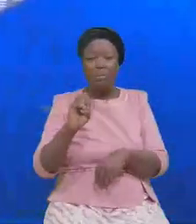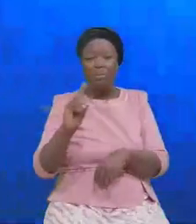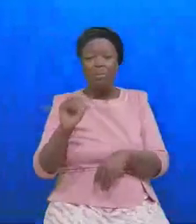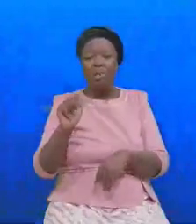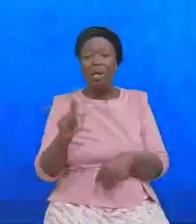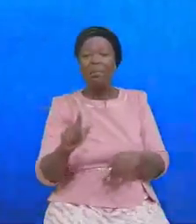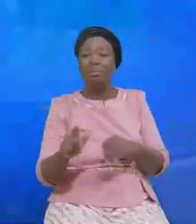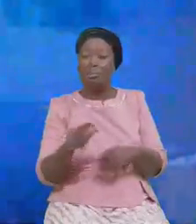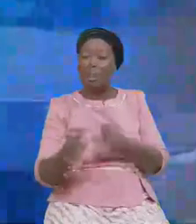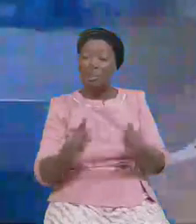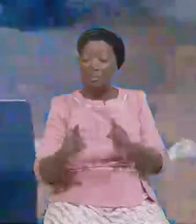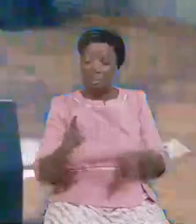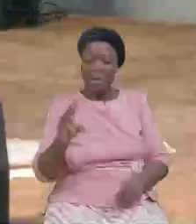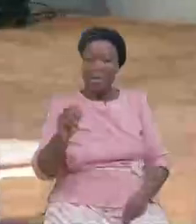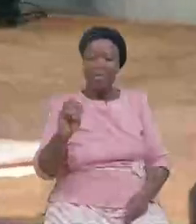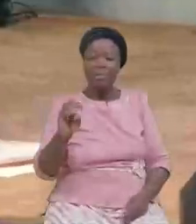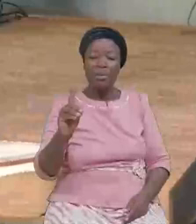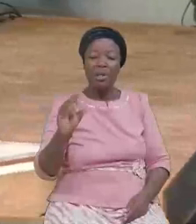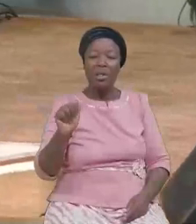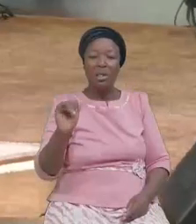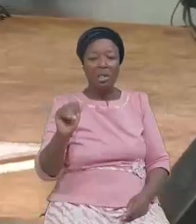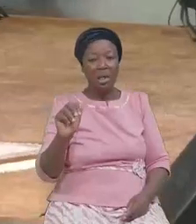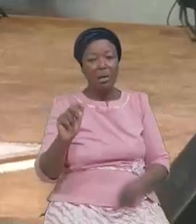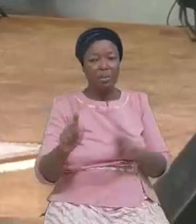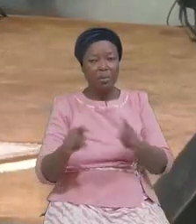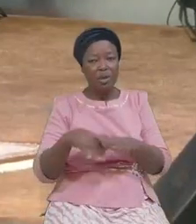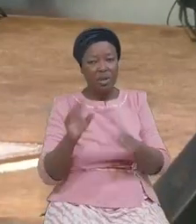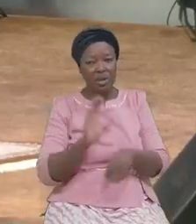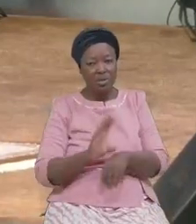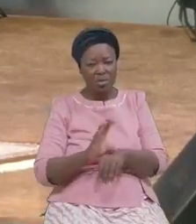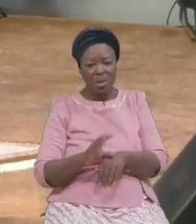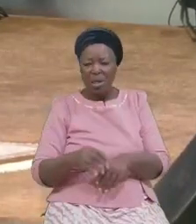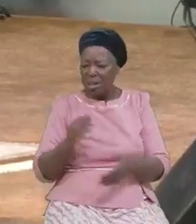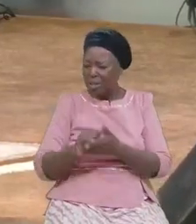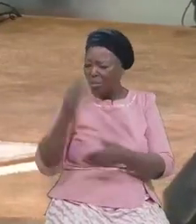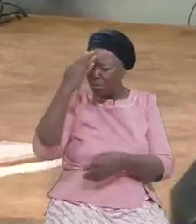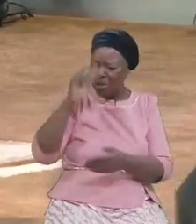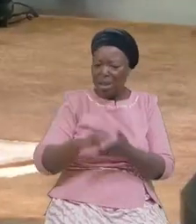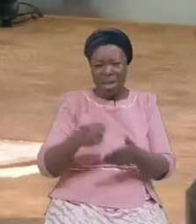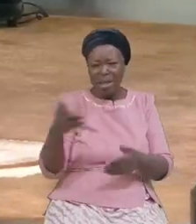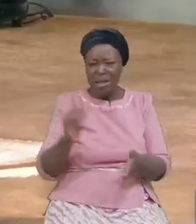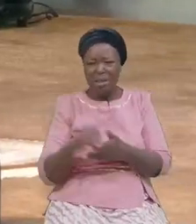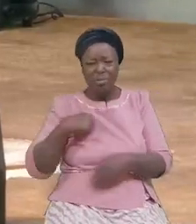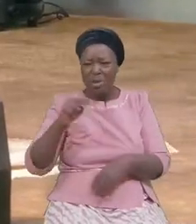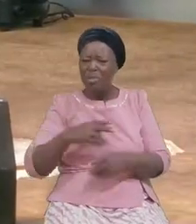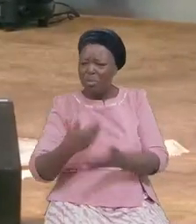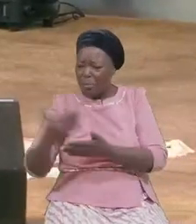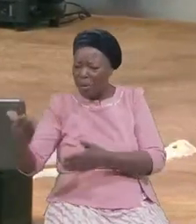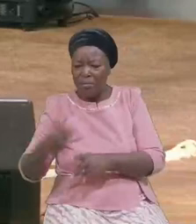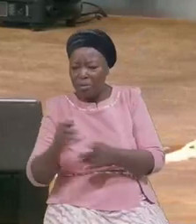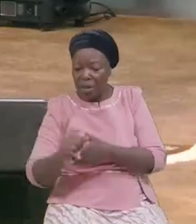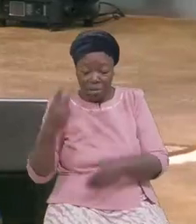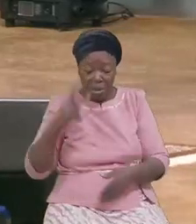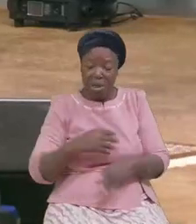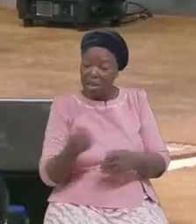pour écouter tout ce dont nous avons besoin d'entendre, tout ce qu'il nous faut suivre, toutes les exhortations qu'il faut, tout avertissement qu'il nous faut,